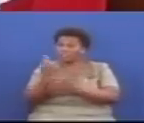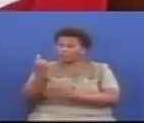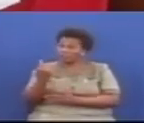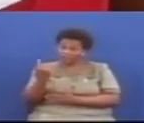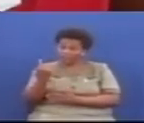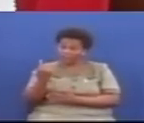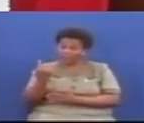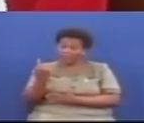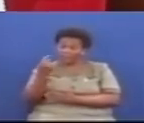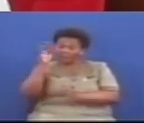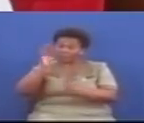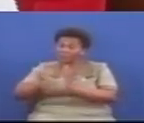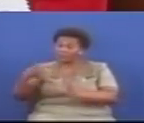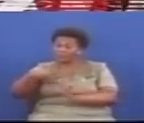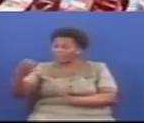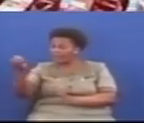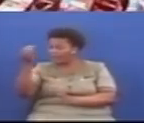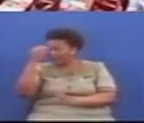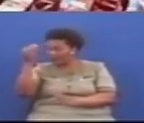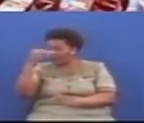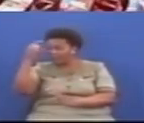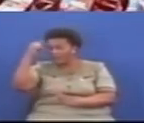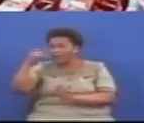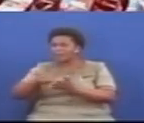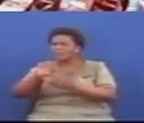hilo Mheshimiwa Spika.